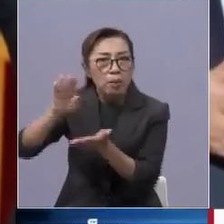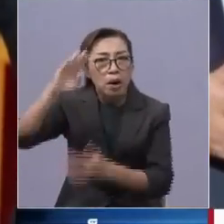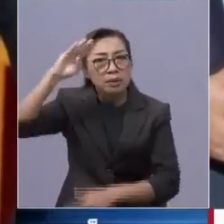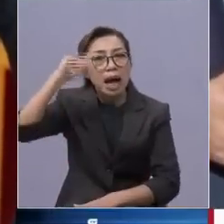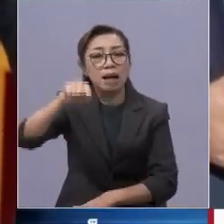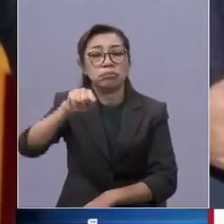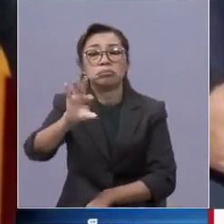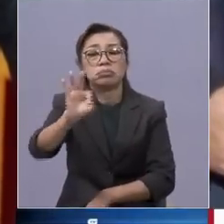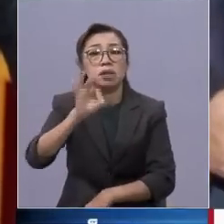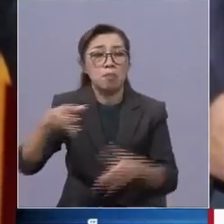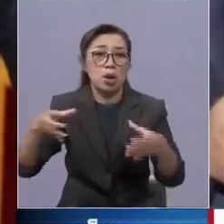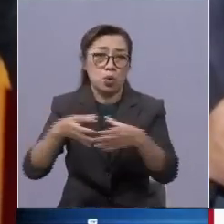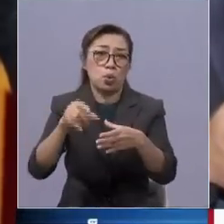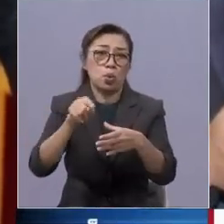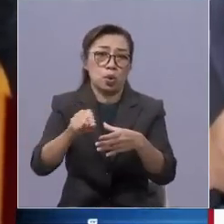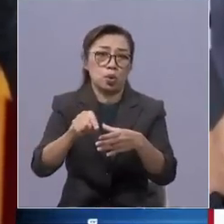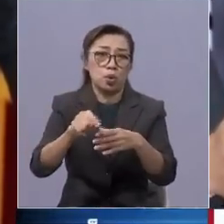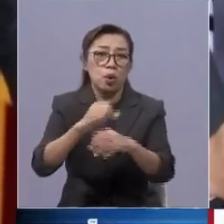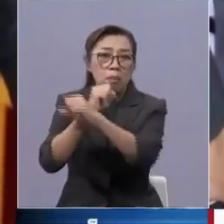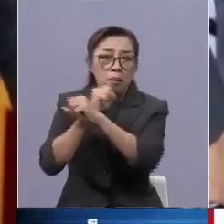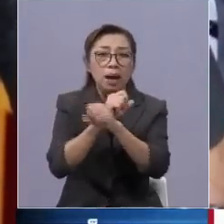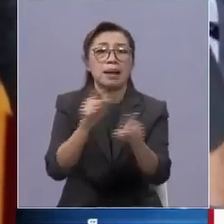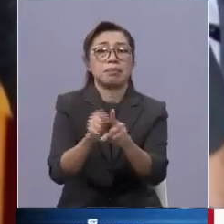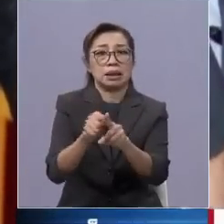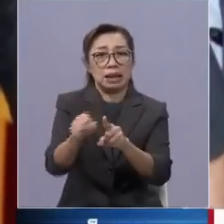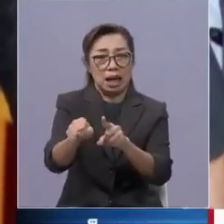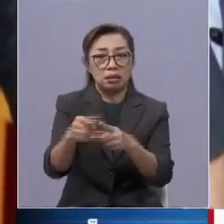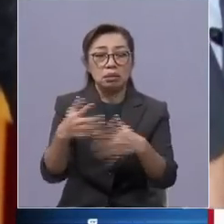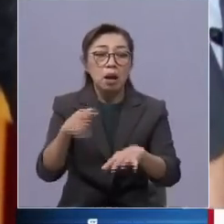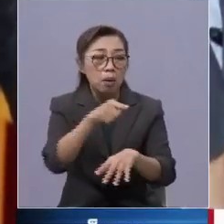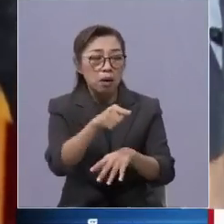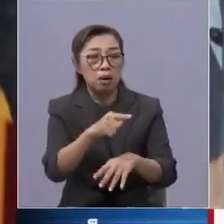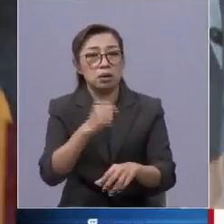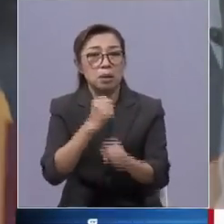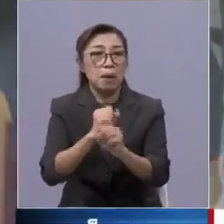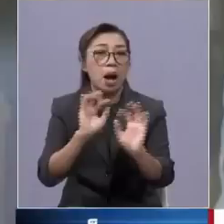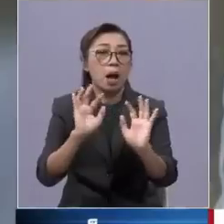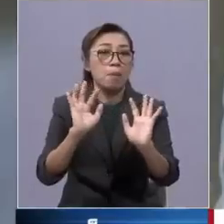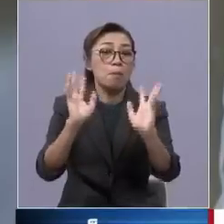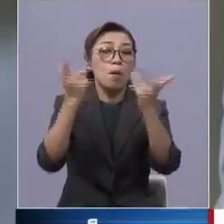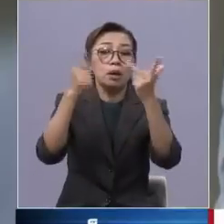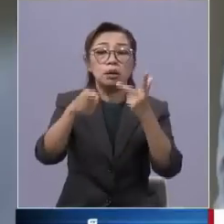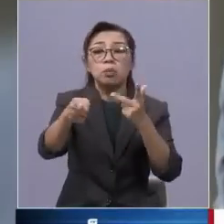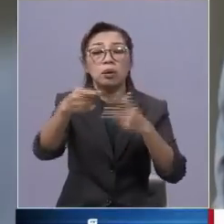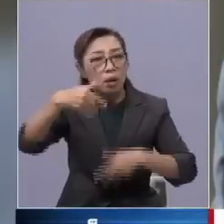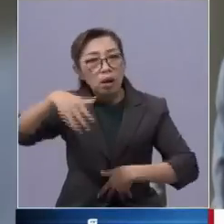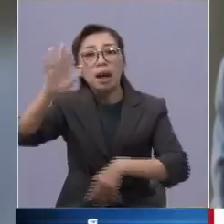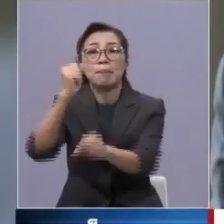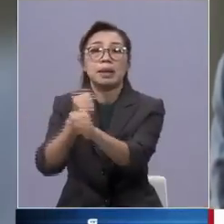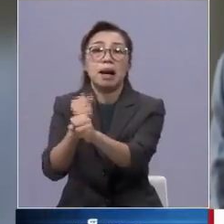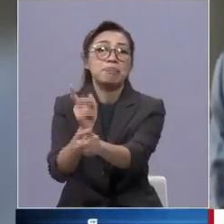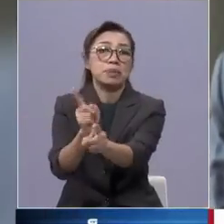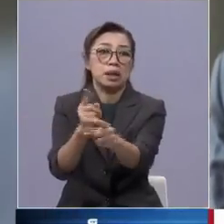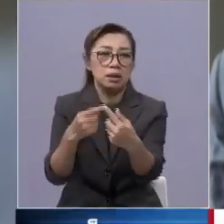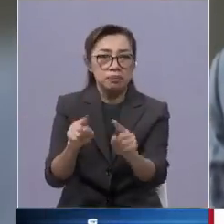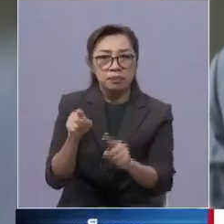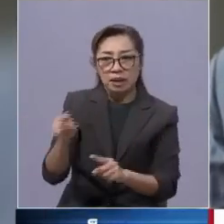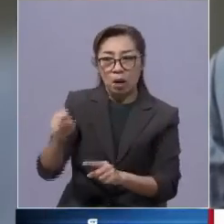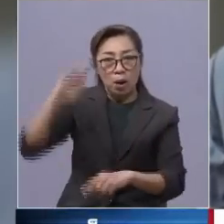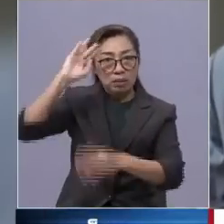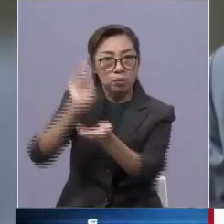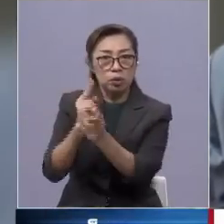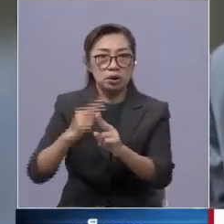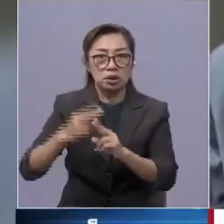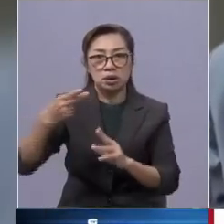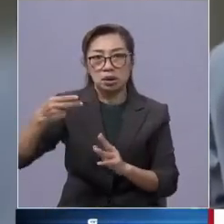ารต่างๆก็เดินทางกลับหน่วยแต่เป็นที่น่าสังเกตว่าผู้กำกับหน่วยท่านนี้มีความใกล้ชิดกับ2อดีตนายกตระกูลชินวัตรทั้ง